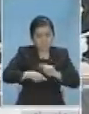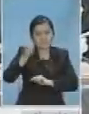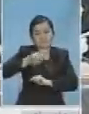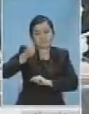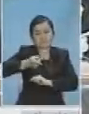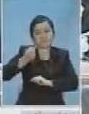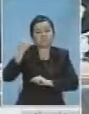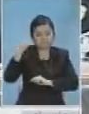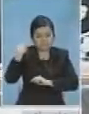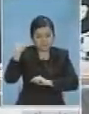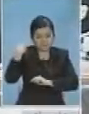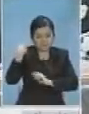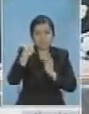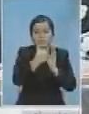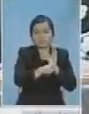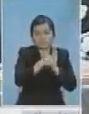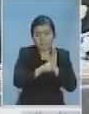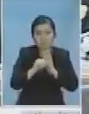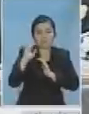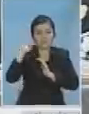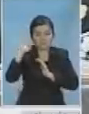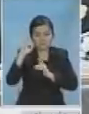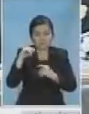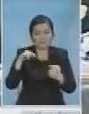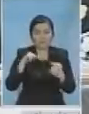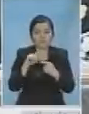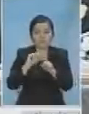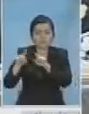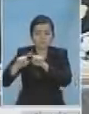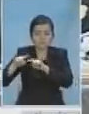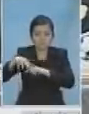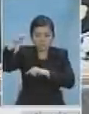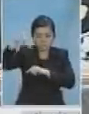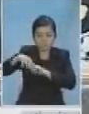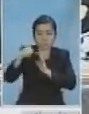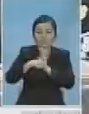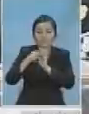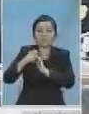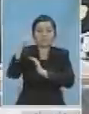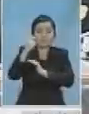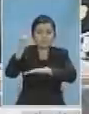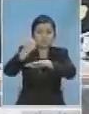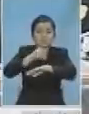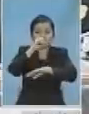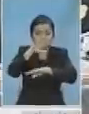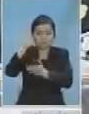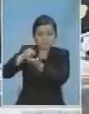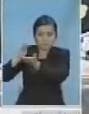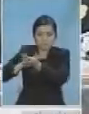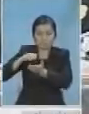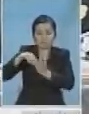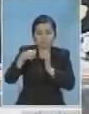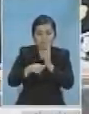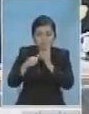ครับภาษีนิติบุคคลนะครับอธิบดีกรมสรรพากรนะครับได้อธิบายบอกว่าร้อย